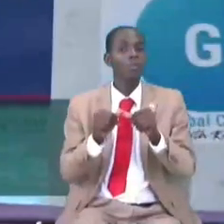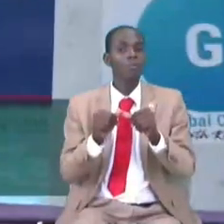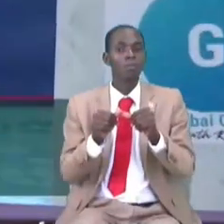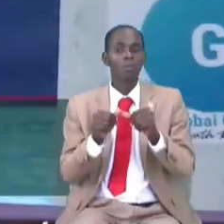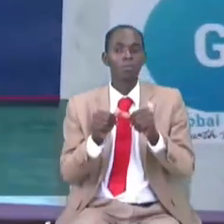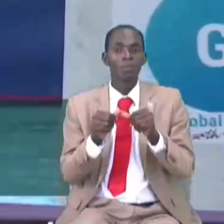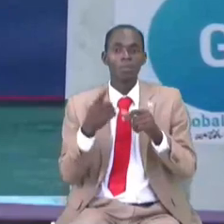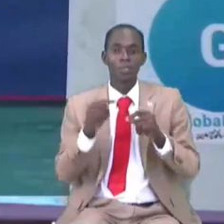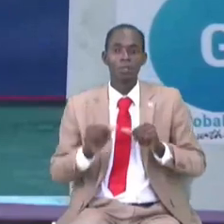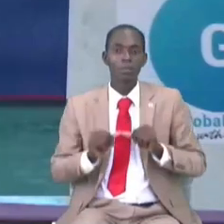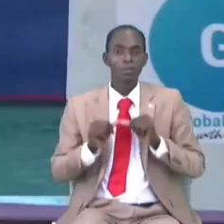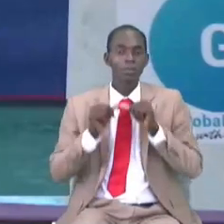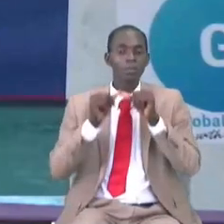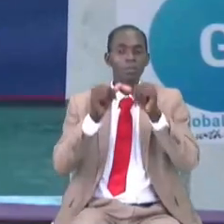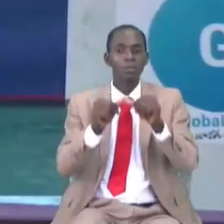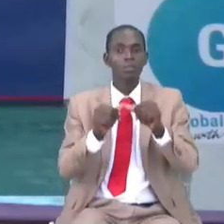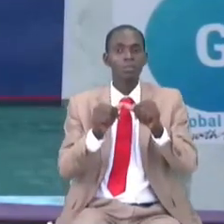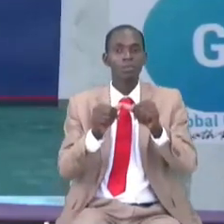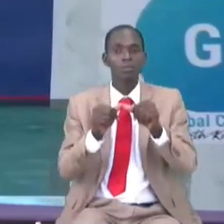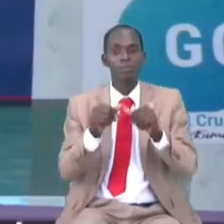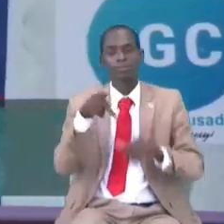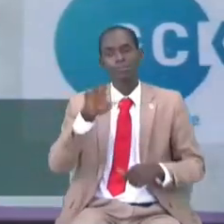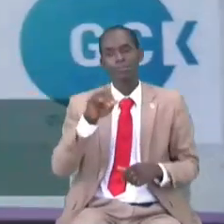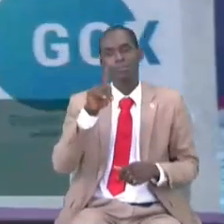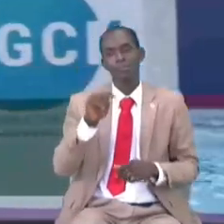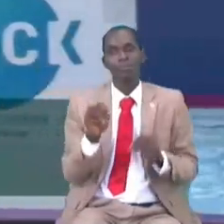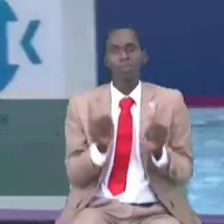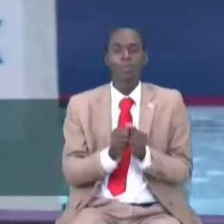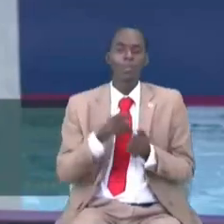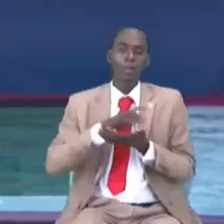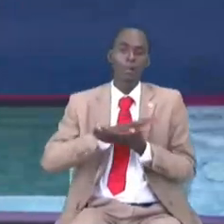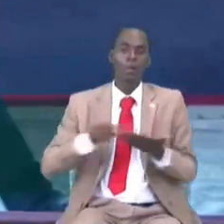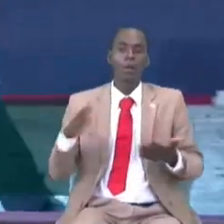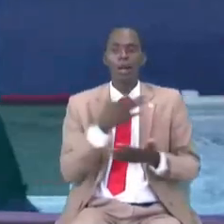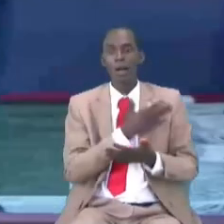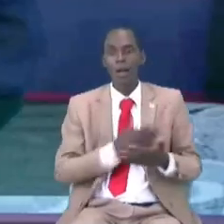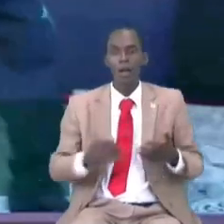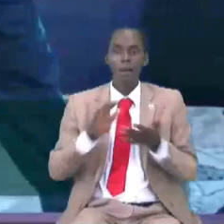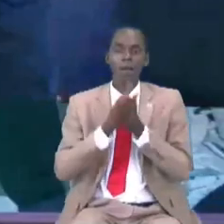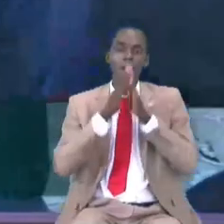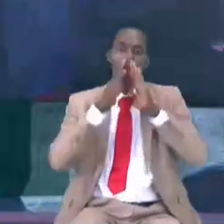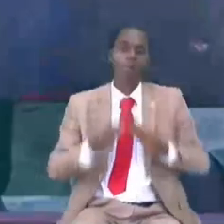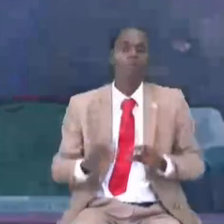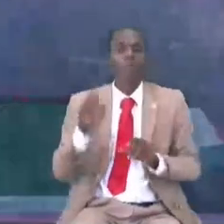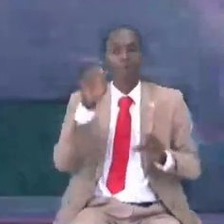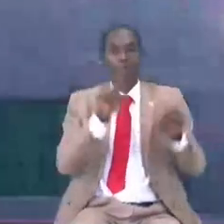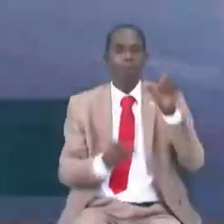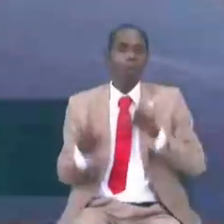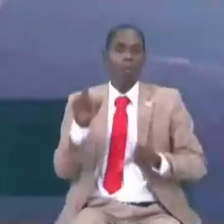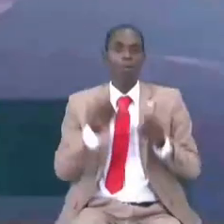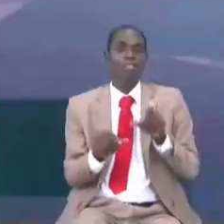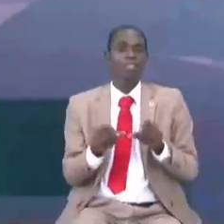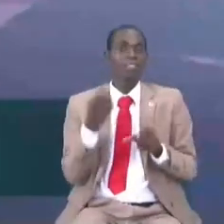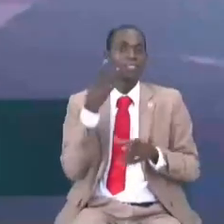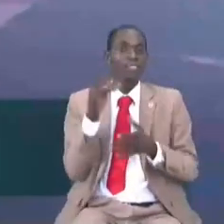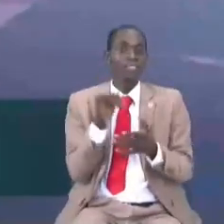Rappelez-vous, Ninive était des gens violents. Le roi a ôté la violence de vos mains. Maintenant, ils sont revenus.